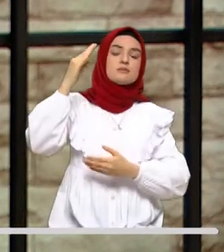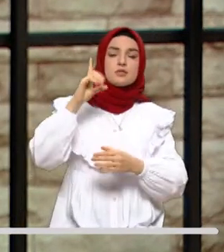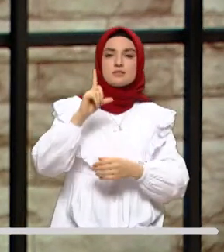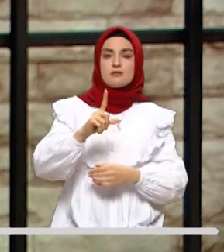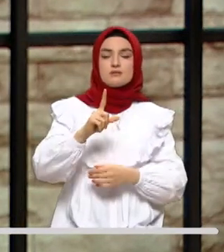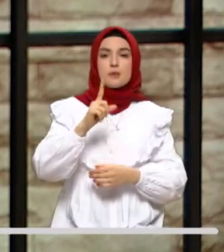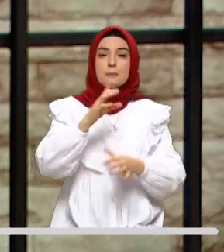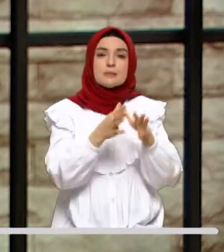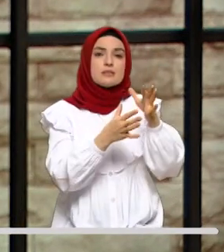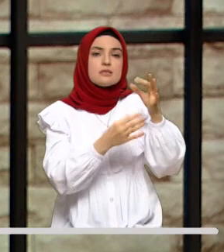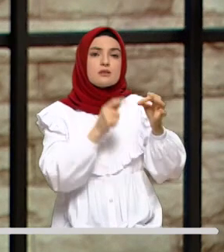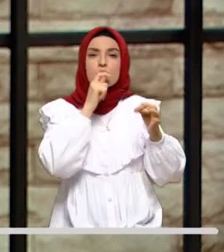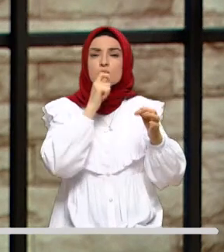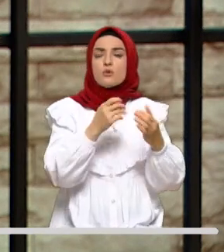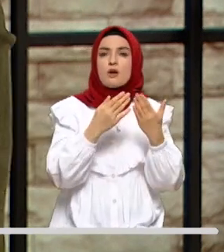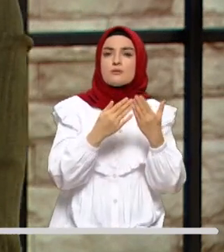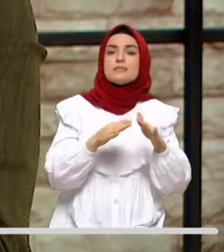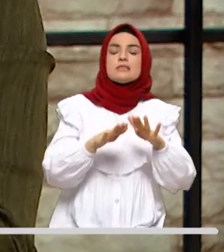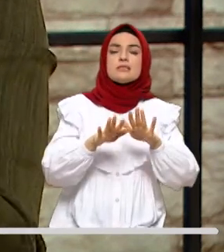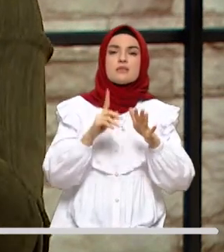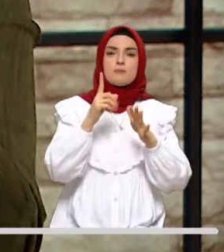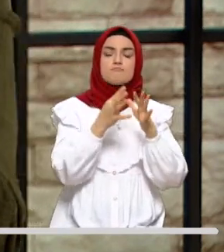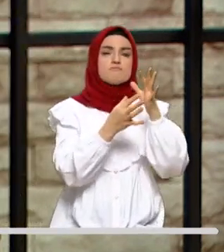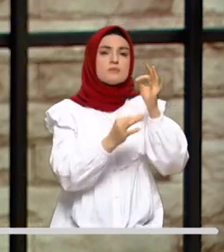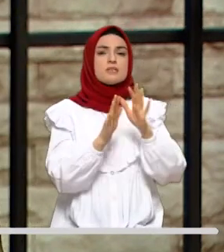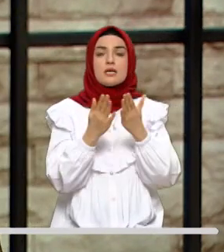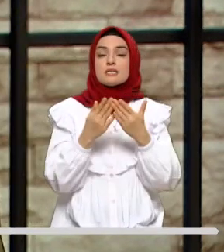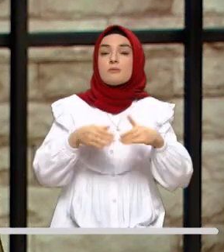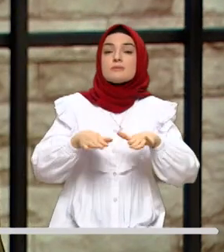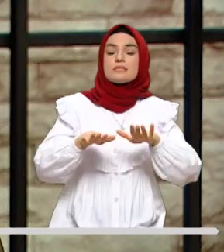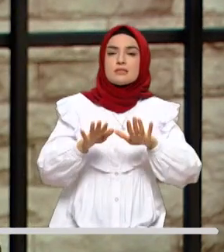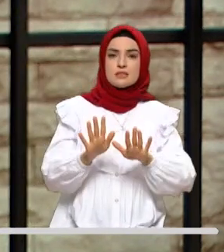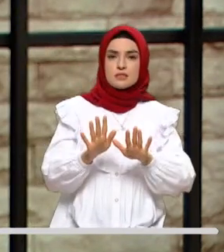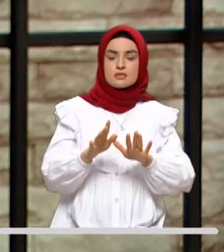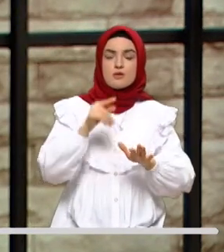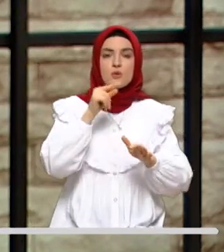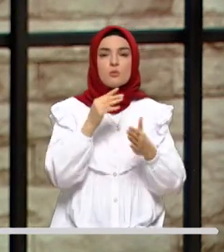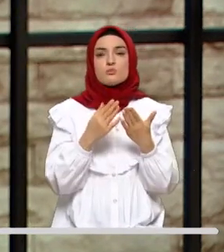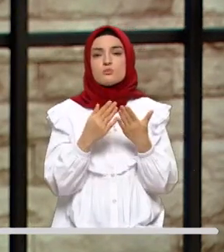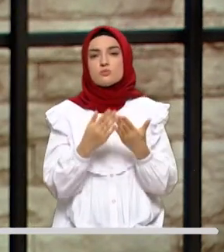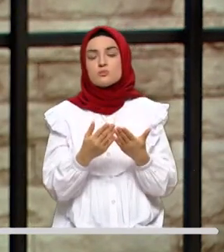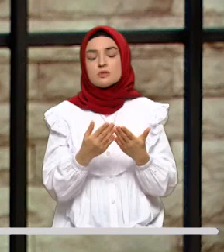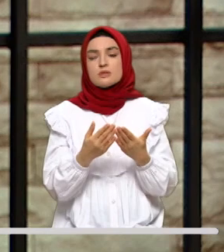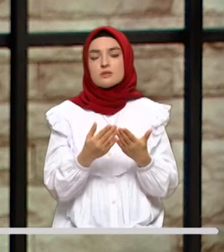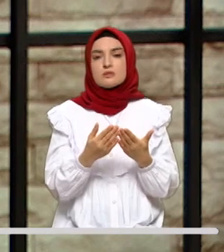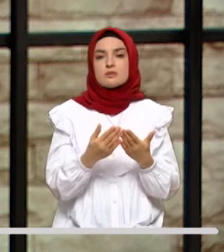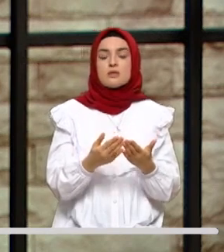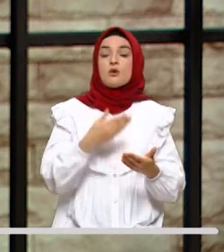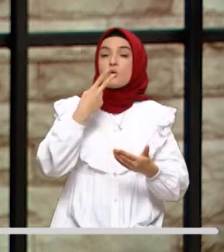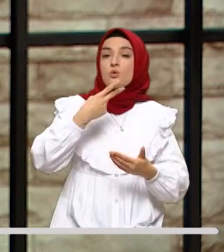Bir insan söze hakim değilse, bir insan kitaba hakim değilse onun neyi? Belagatı da